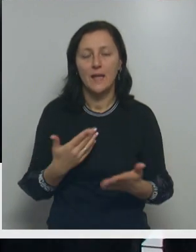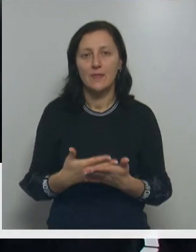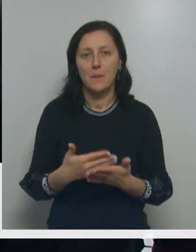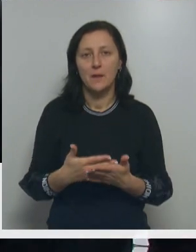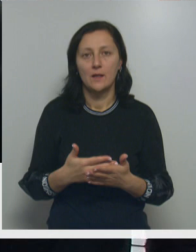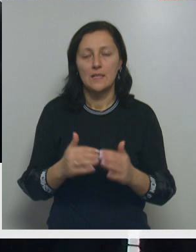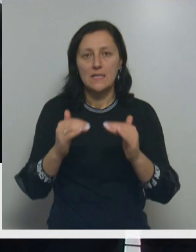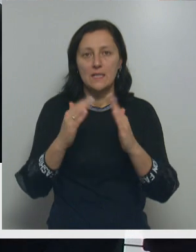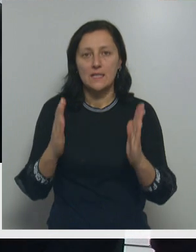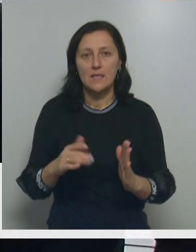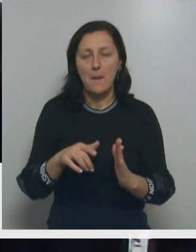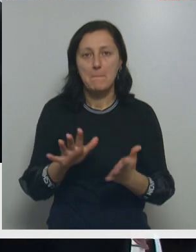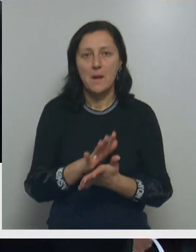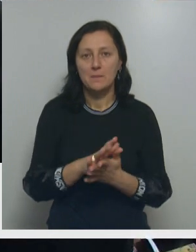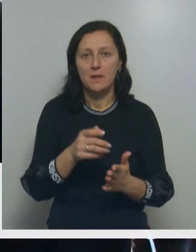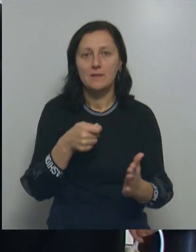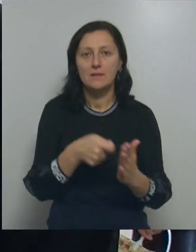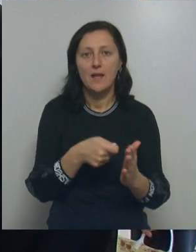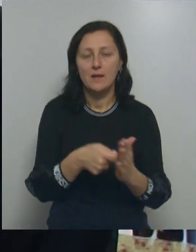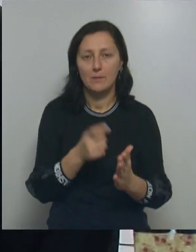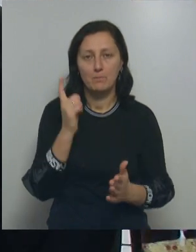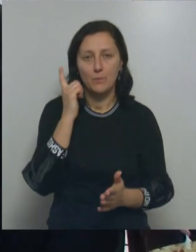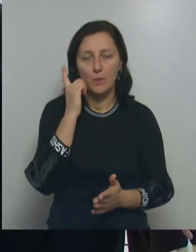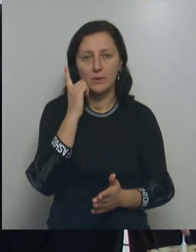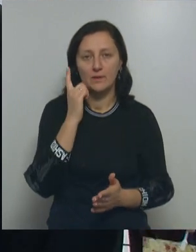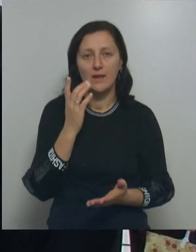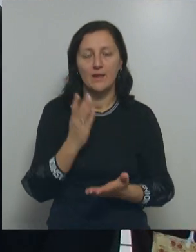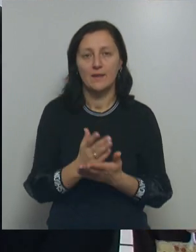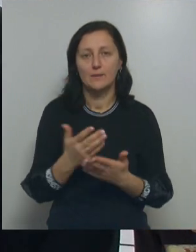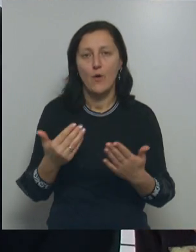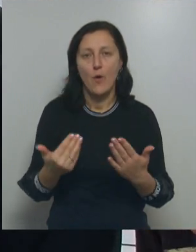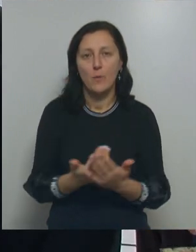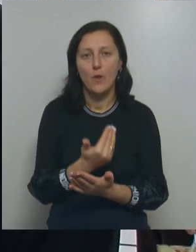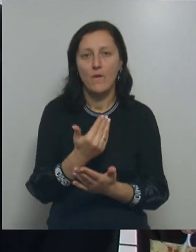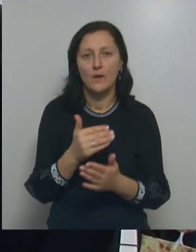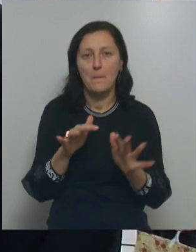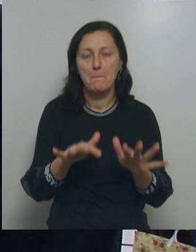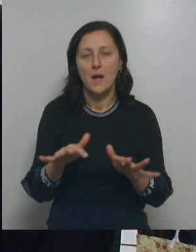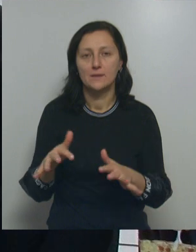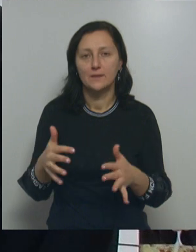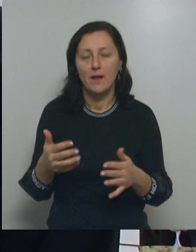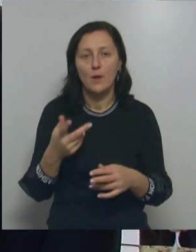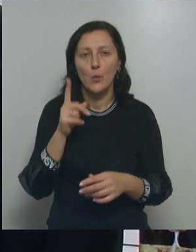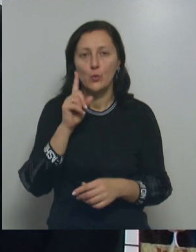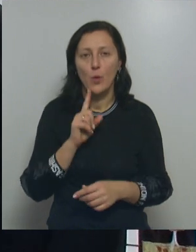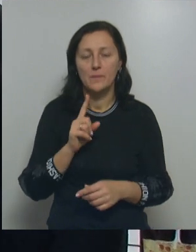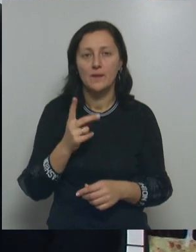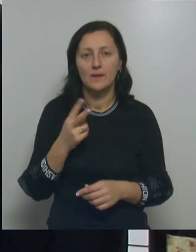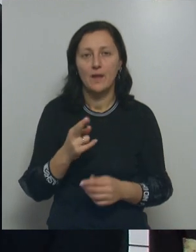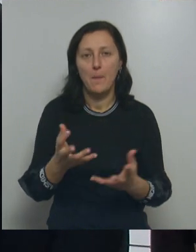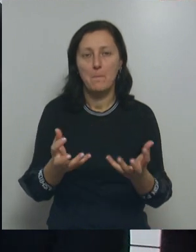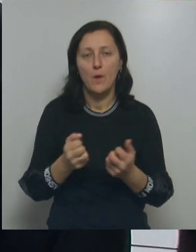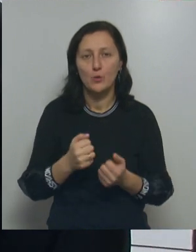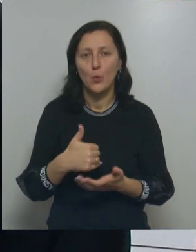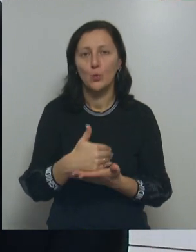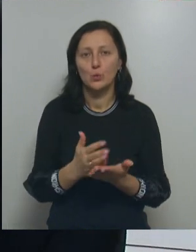станции бесплатные зарядки для любых гаджетов. Есть обновленные уютные места для получения государственных